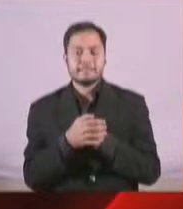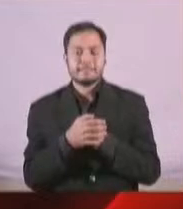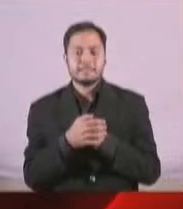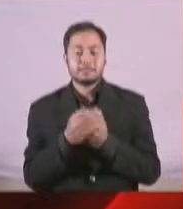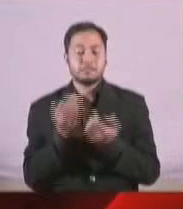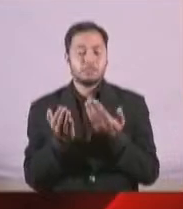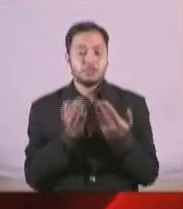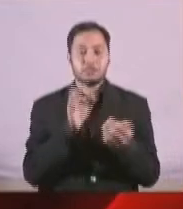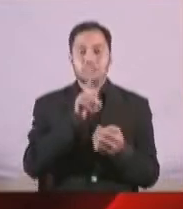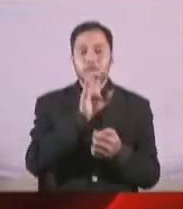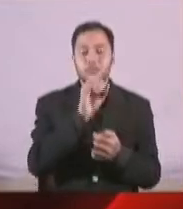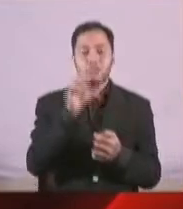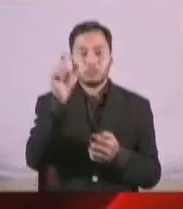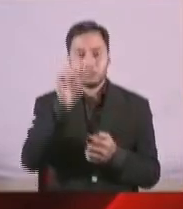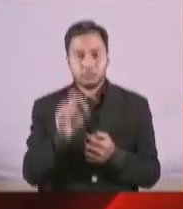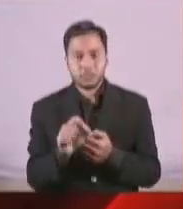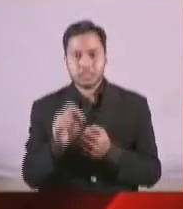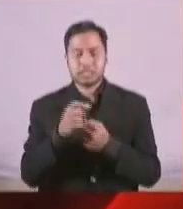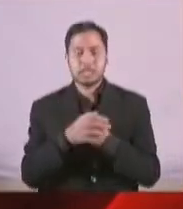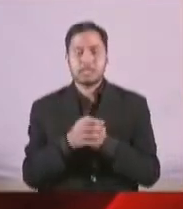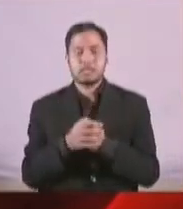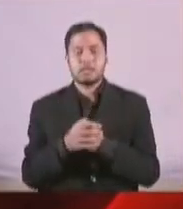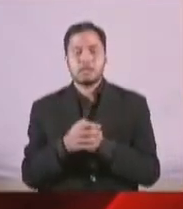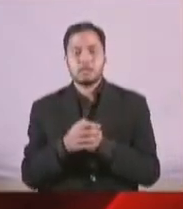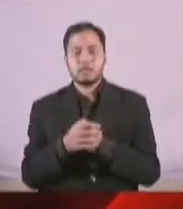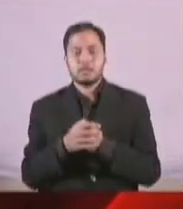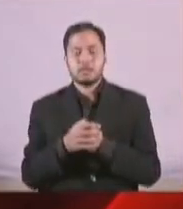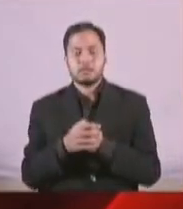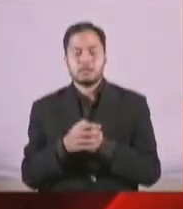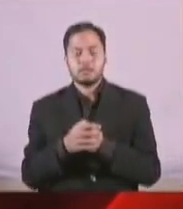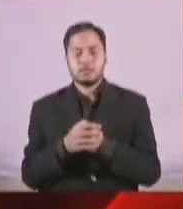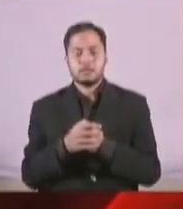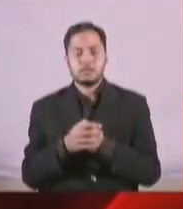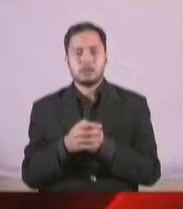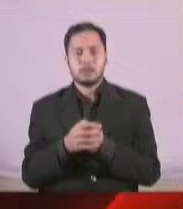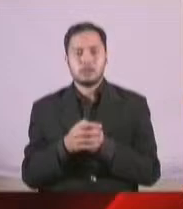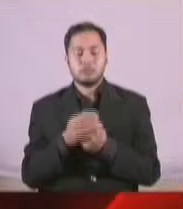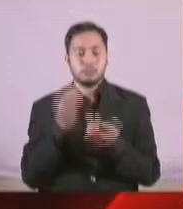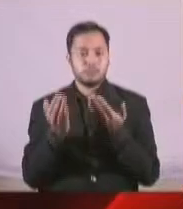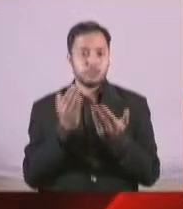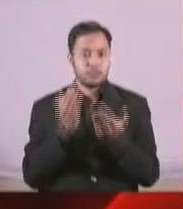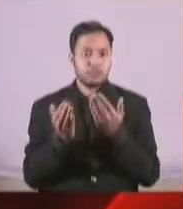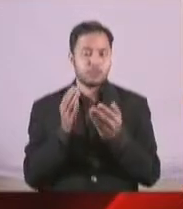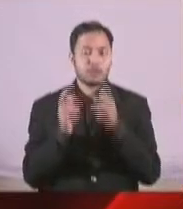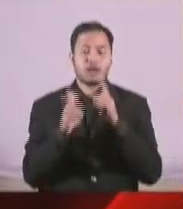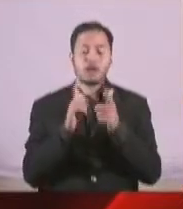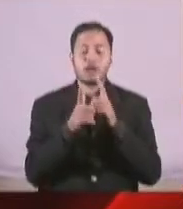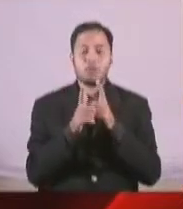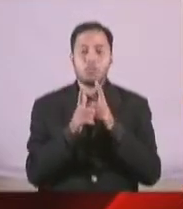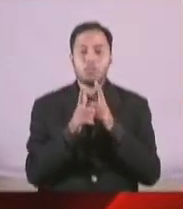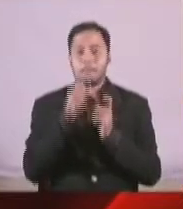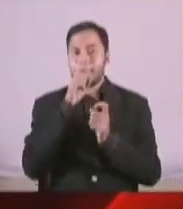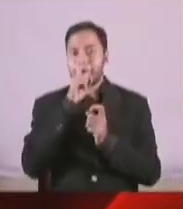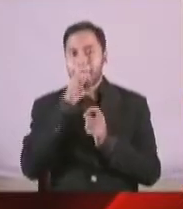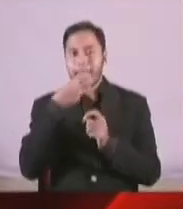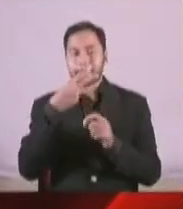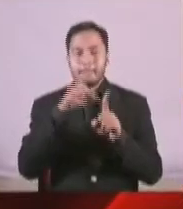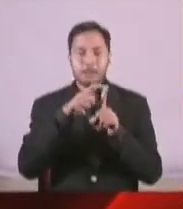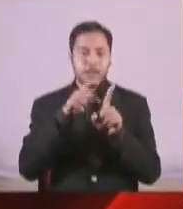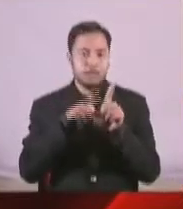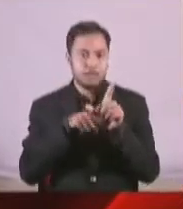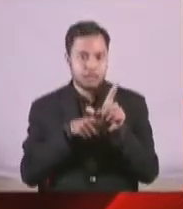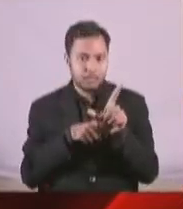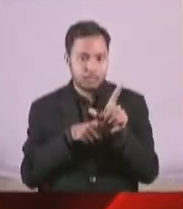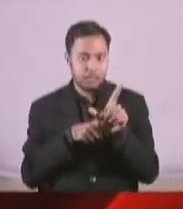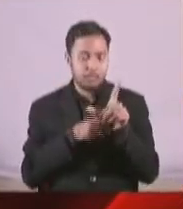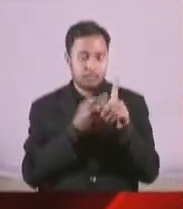spending dari pemerintah pusat. Jadi enggak pun Pak Edi Rahmayadi sebagai gubernur, 20% dana pendidikan di